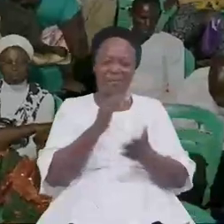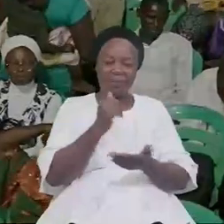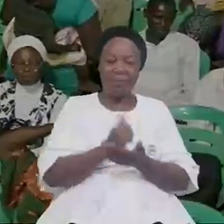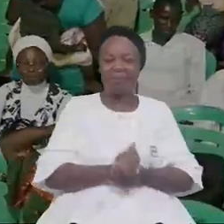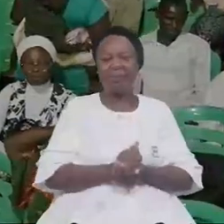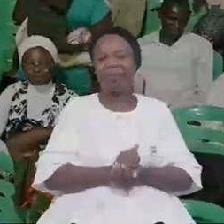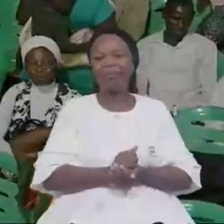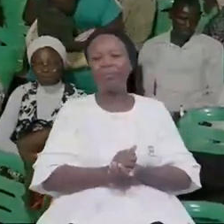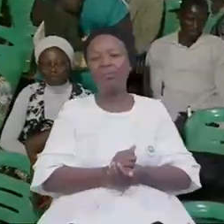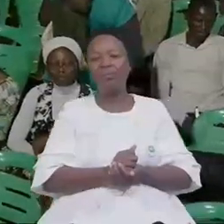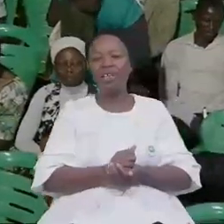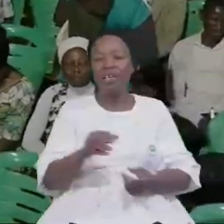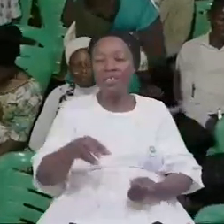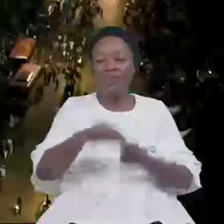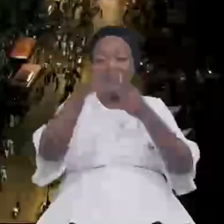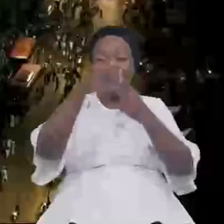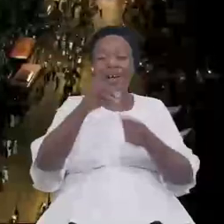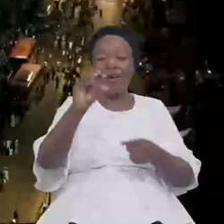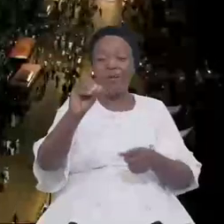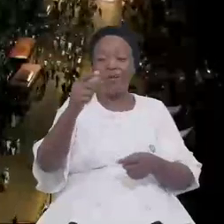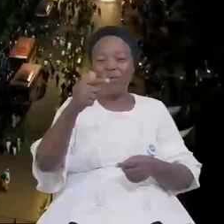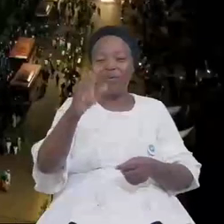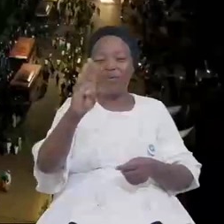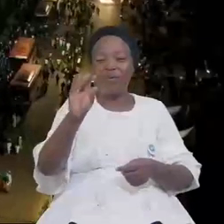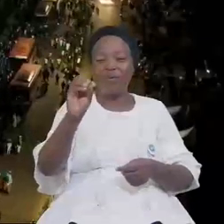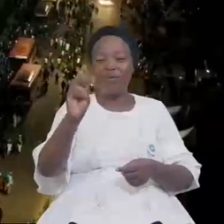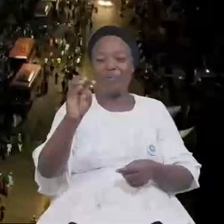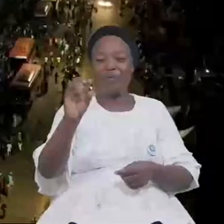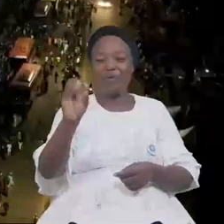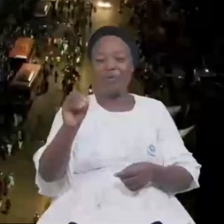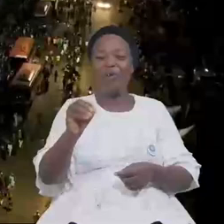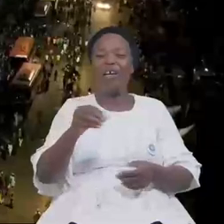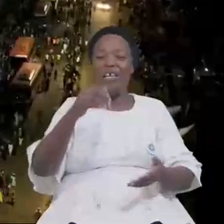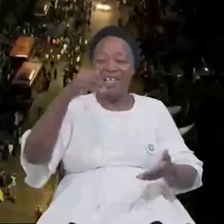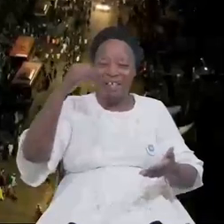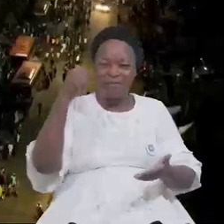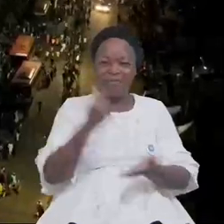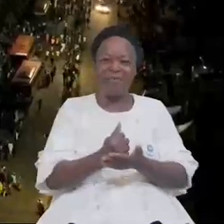Un Amen spécial. Amen. Le Seigneur vous bénisse, c'est toujours debout.